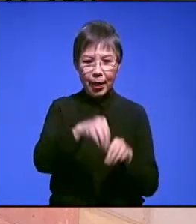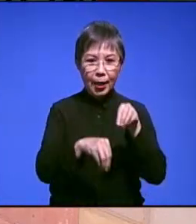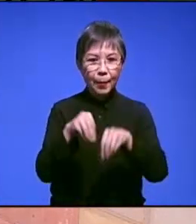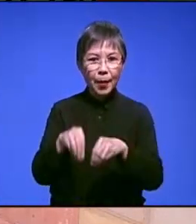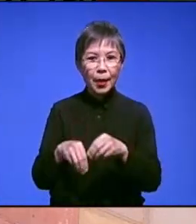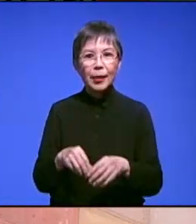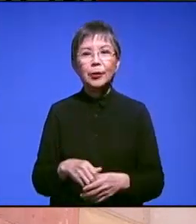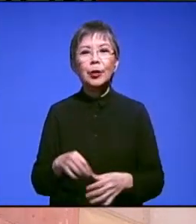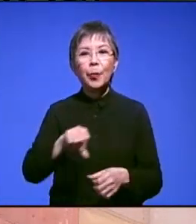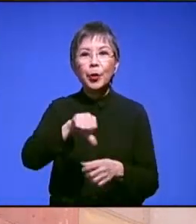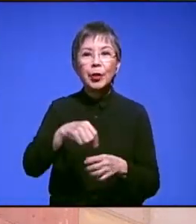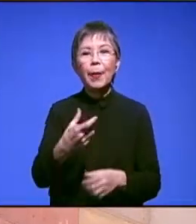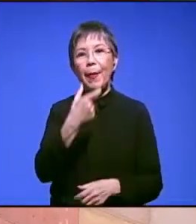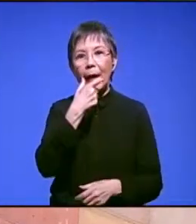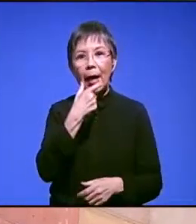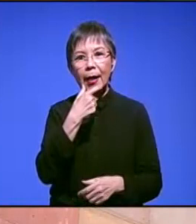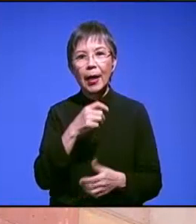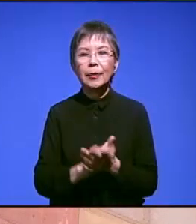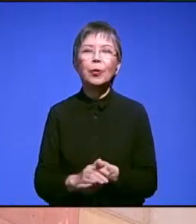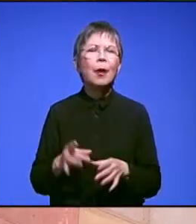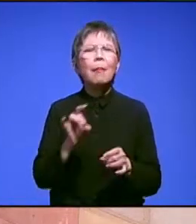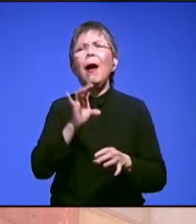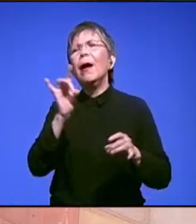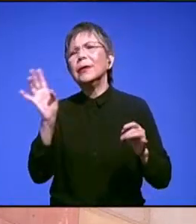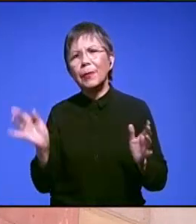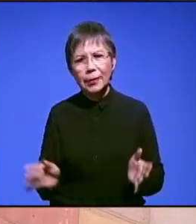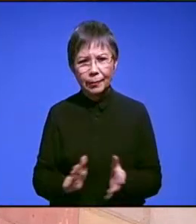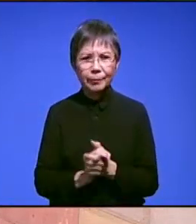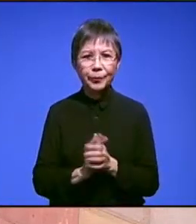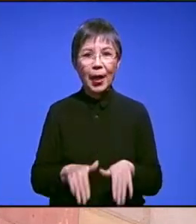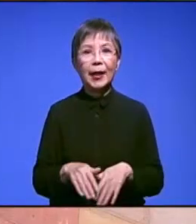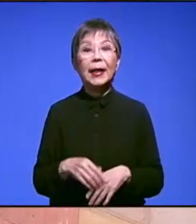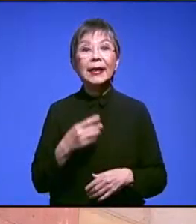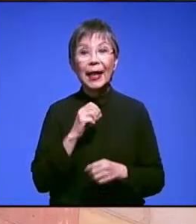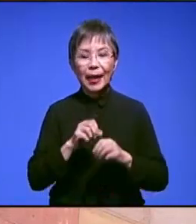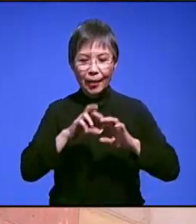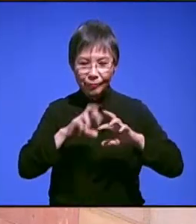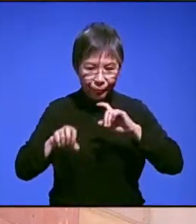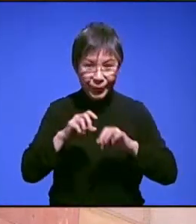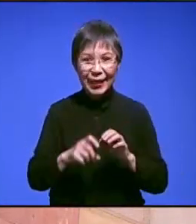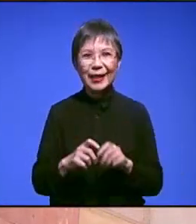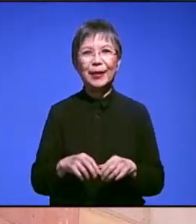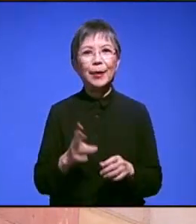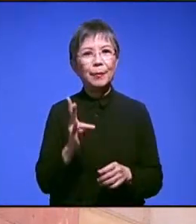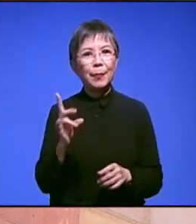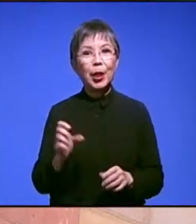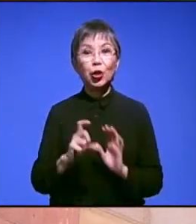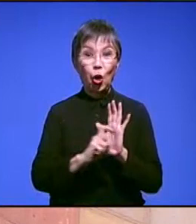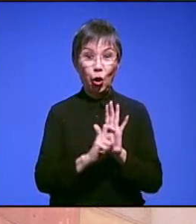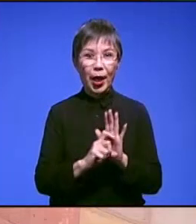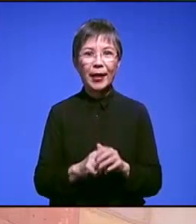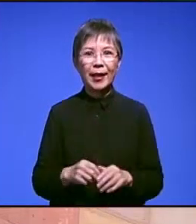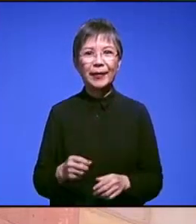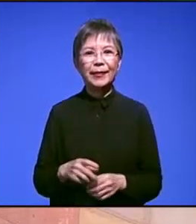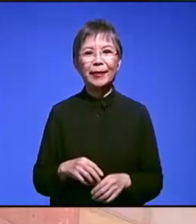kopi literan hingga kuliner seperti kopi dalgona dan juga mini pancake. Nah, saya akan mengulas satu persatu dari berbagai contoh tren baru